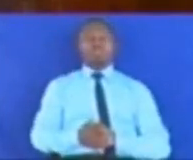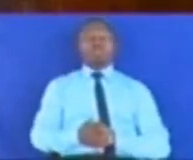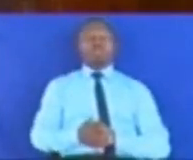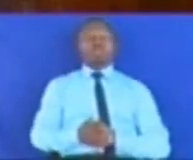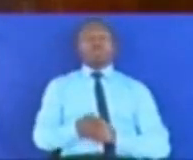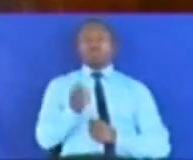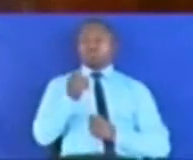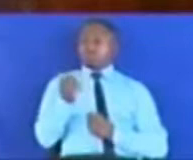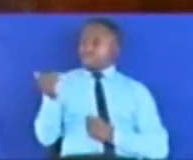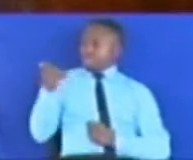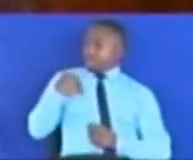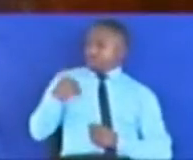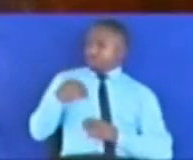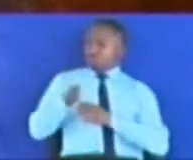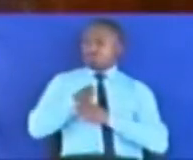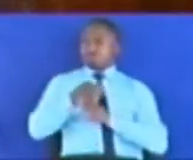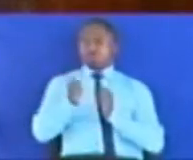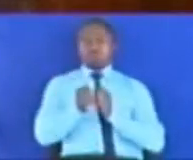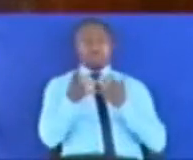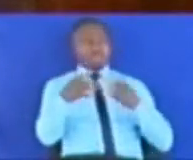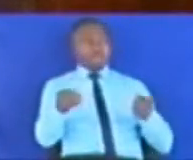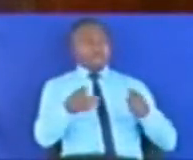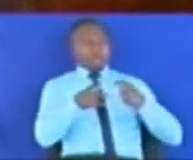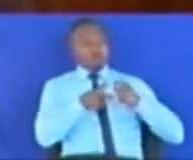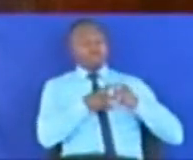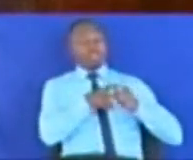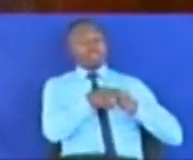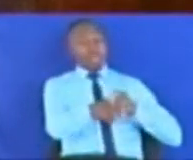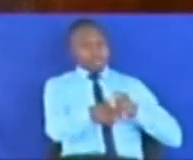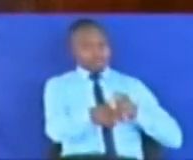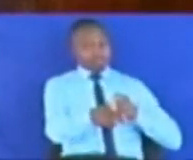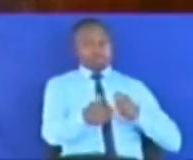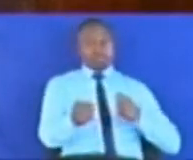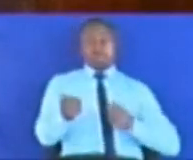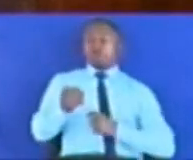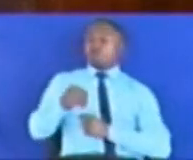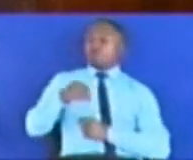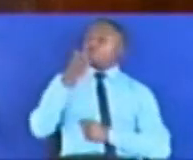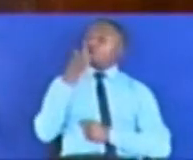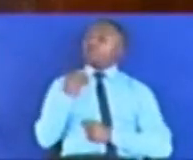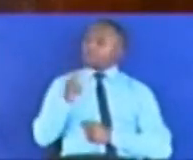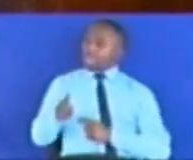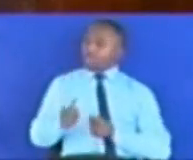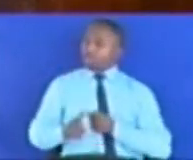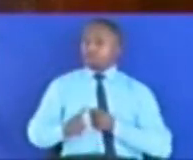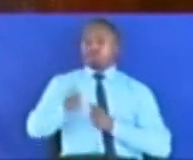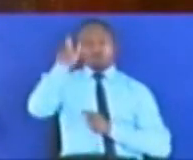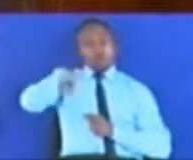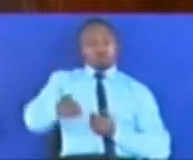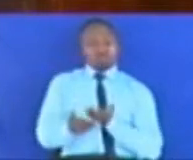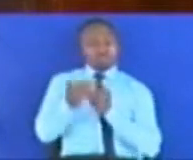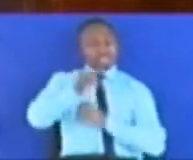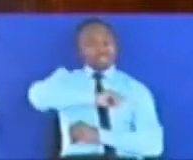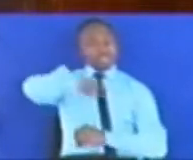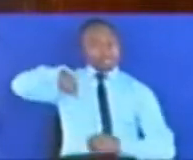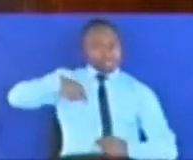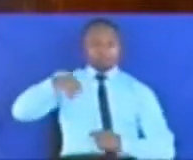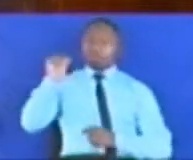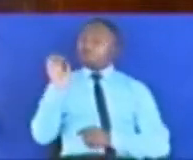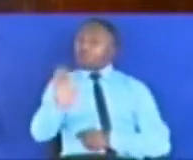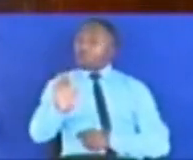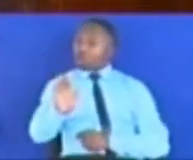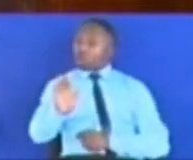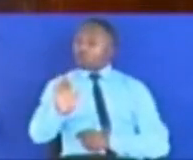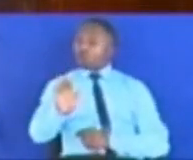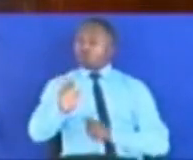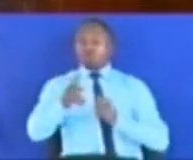tumezungumza ama tumeambiwa swala zima ya madhara ya ukeketaji. Lakini wanaume hawa ndio watu wa kutusaidia sisi. Wao